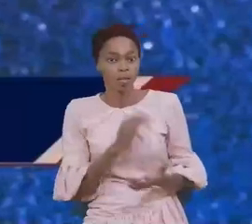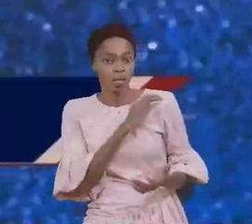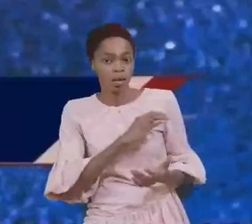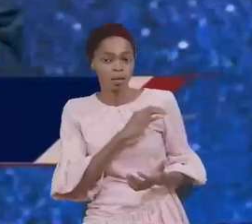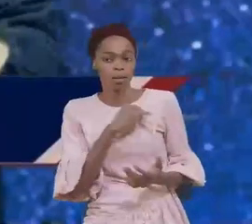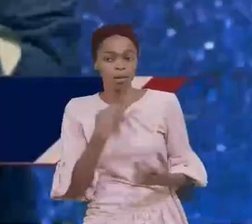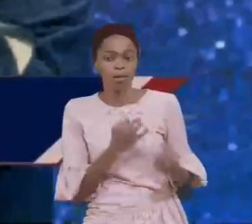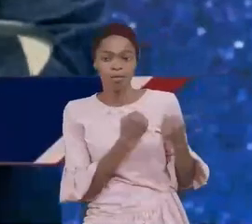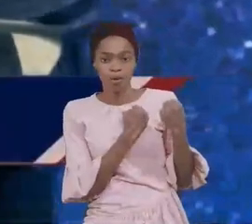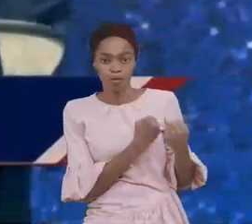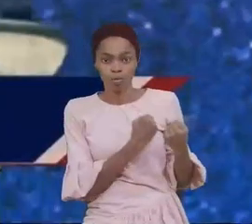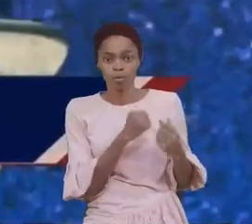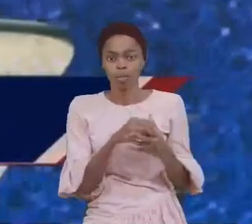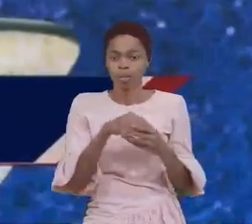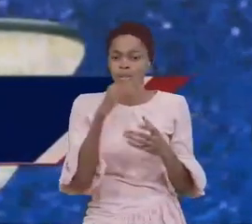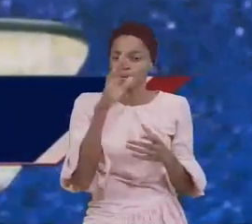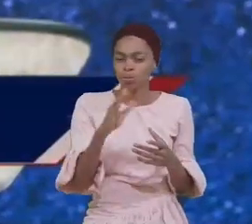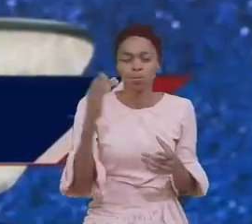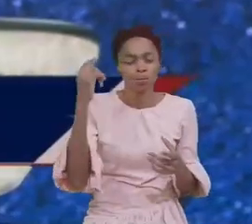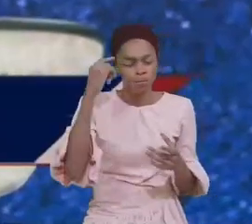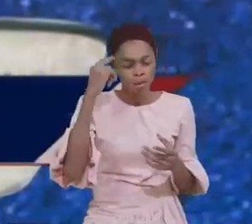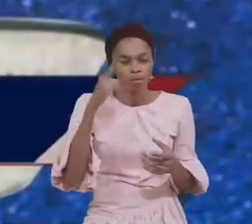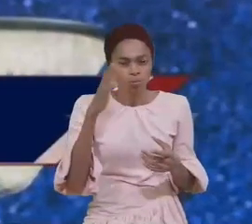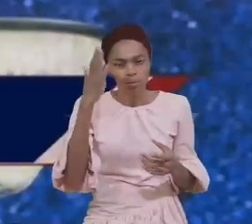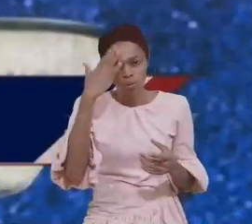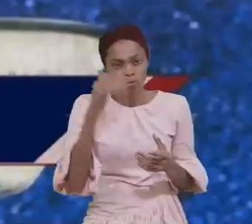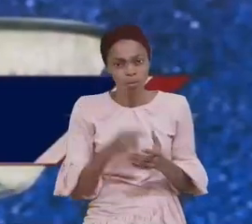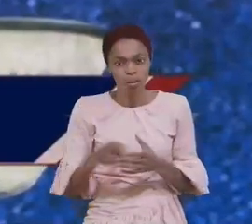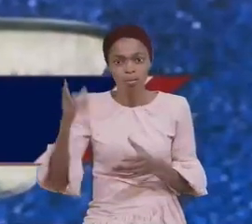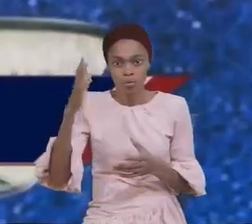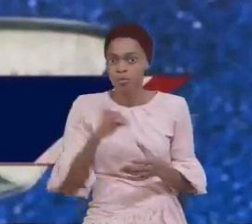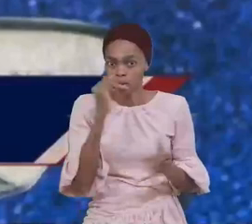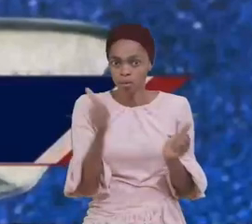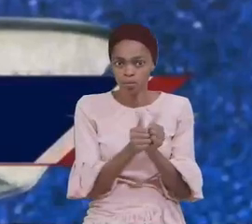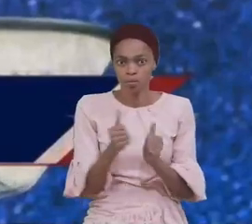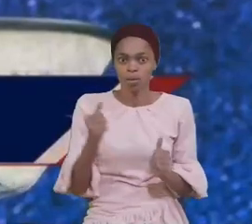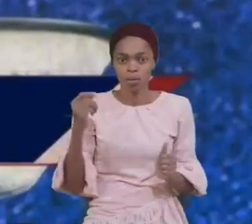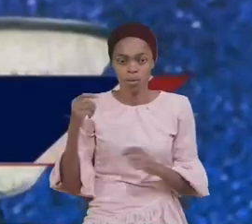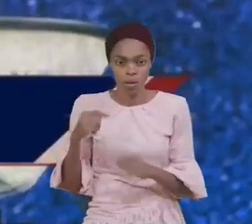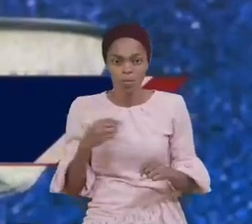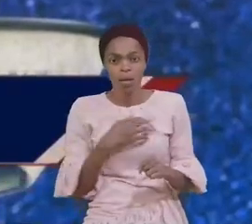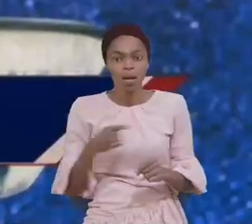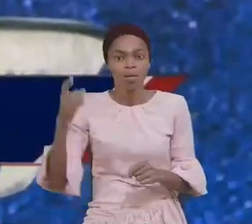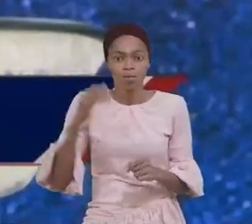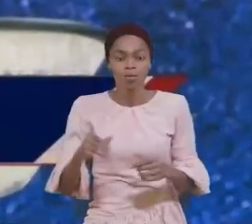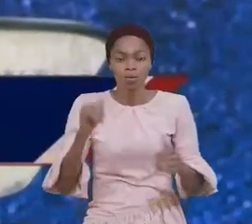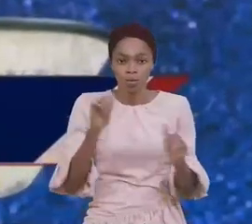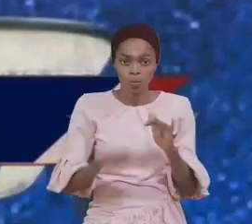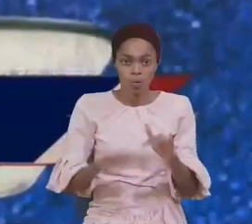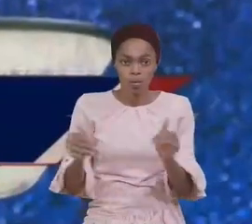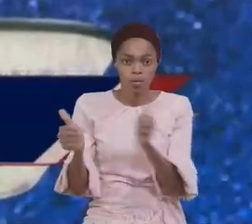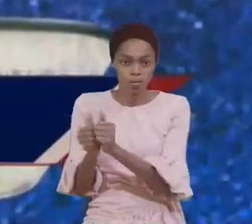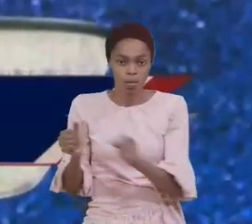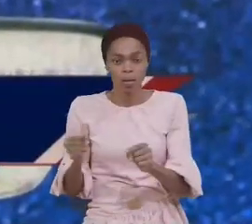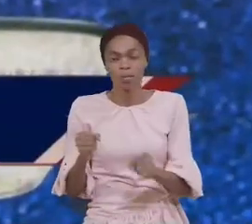courage. Et dans leur cœur, dans leur esprit, ils doivent savoir que Dieu va devant eux. Dieu est derrière eux. Et